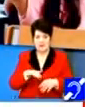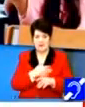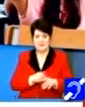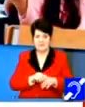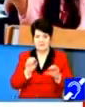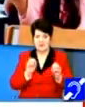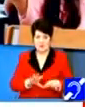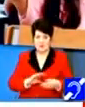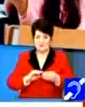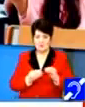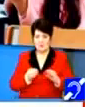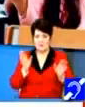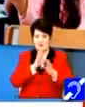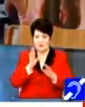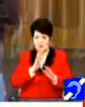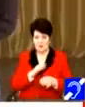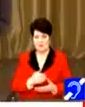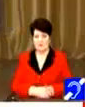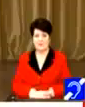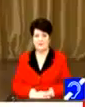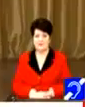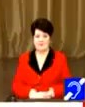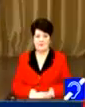soluții pentru problemele ecologice.